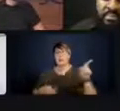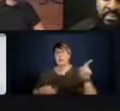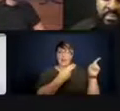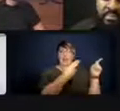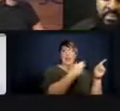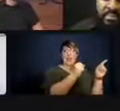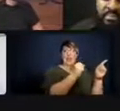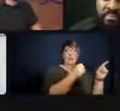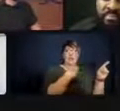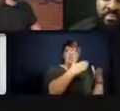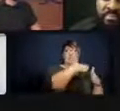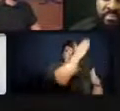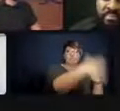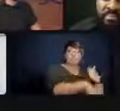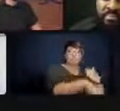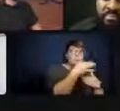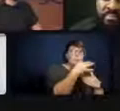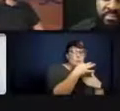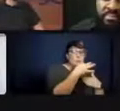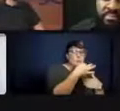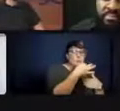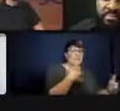ambazo tunazo ili tuweze